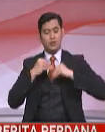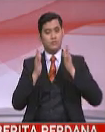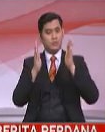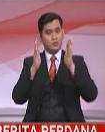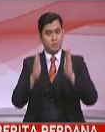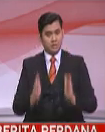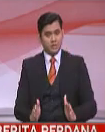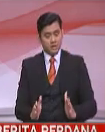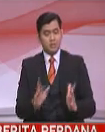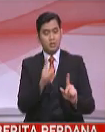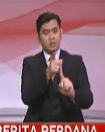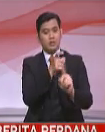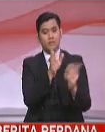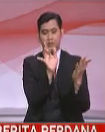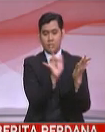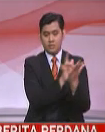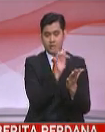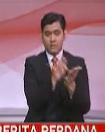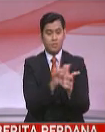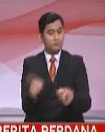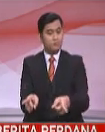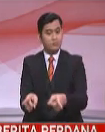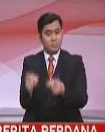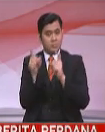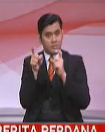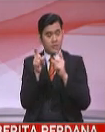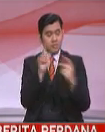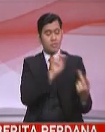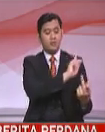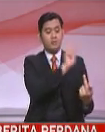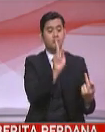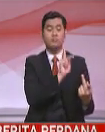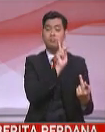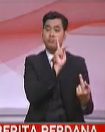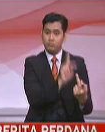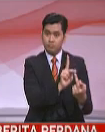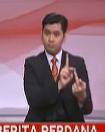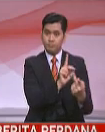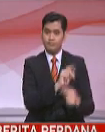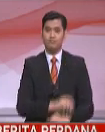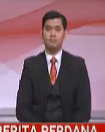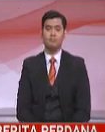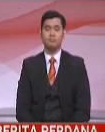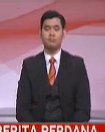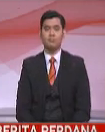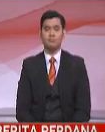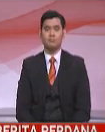telefon bimbit dengan pantas, efisien dan juga tepat.